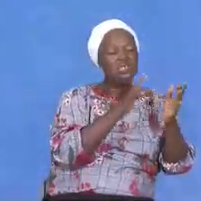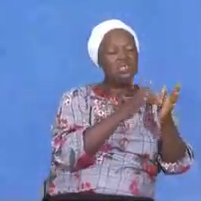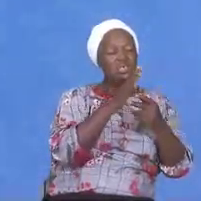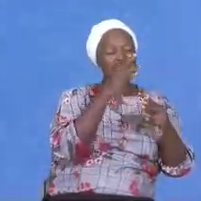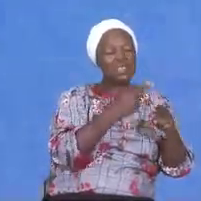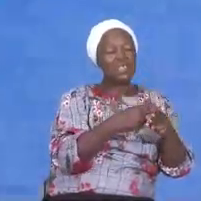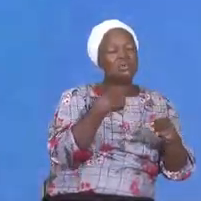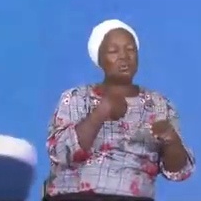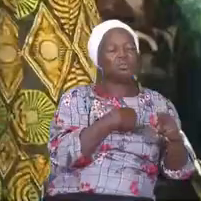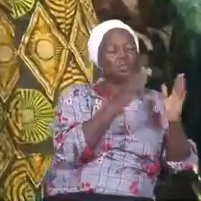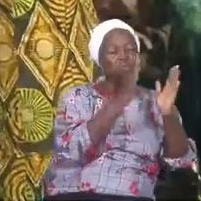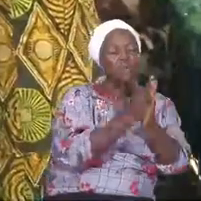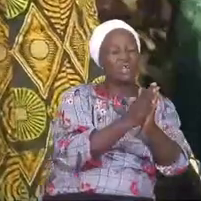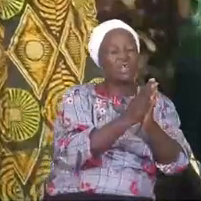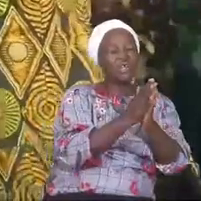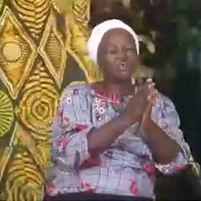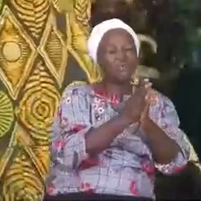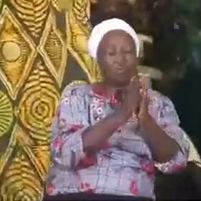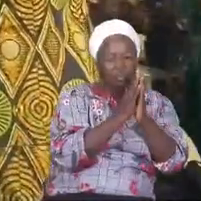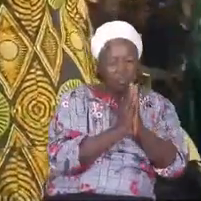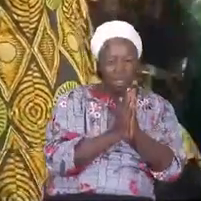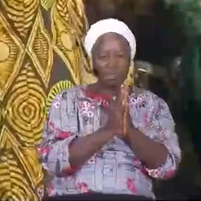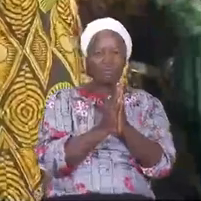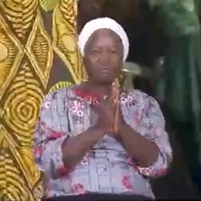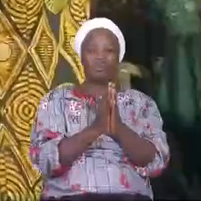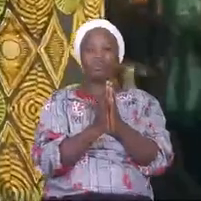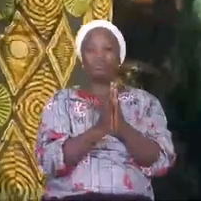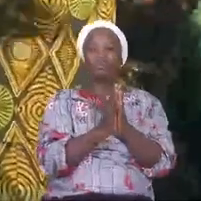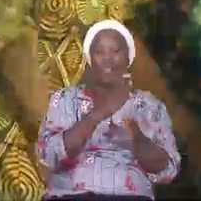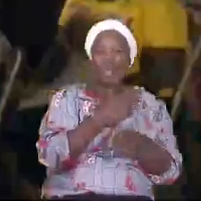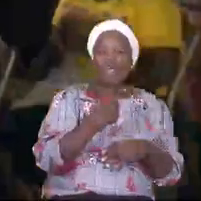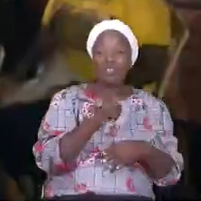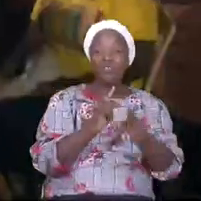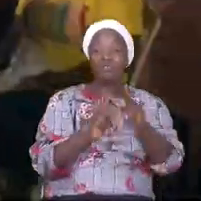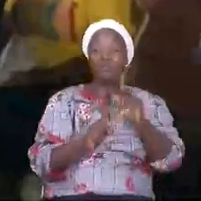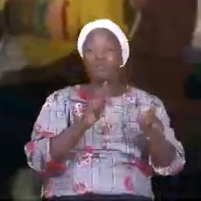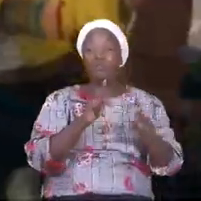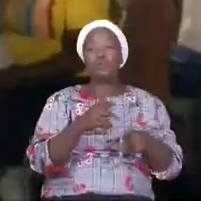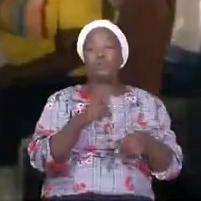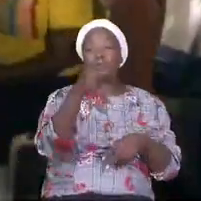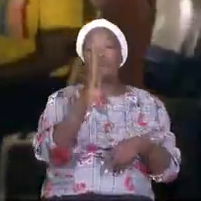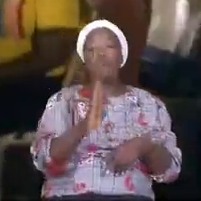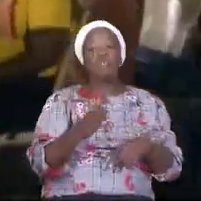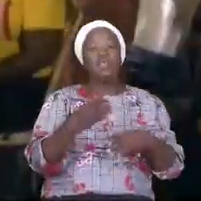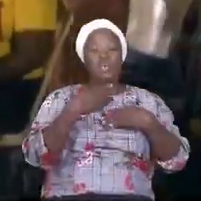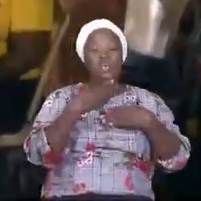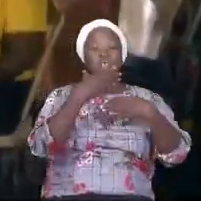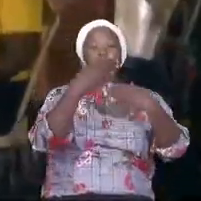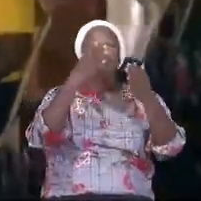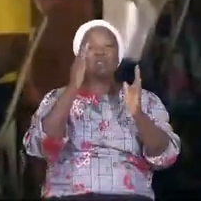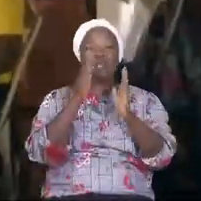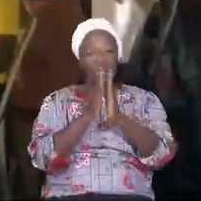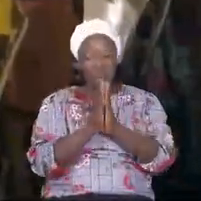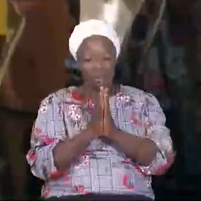Seigneur, parce que nous savons que tu as exaucé. Au nom de Jésus, nous prions. Et le peuple